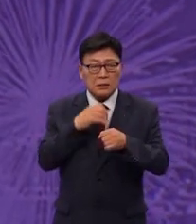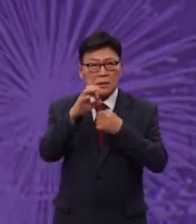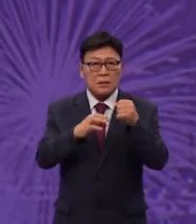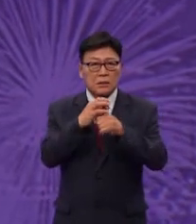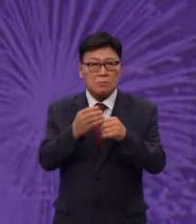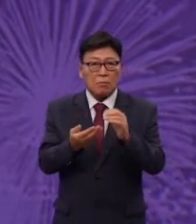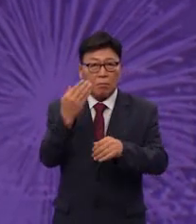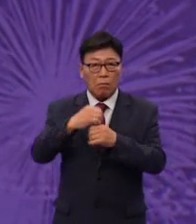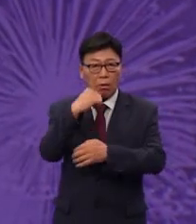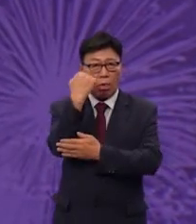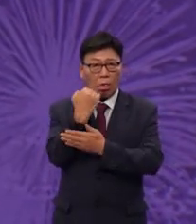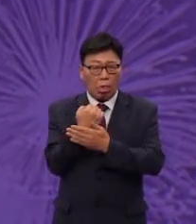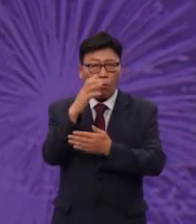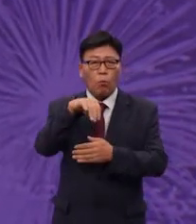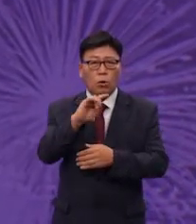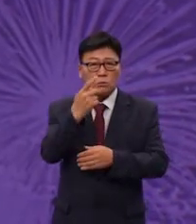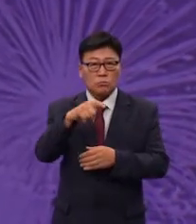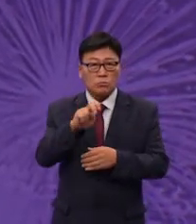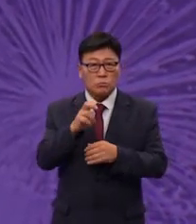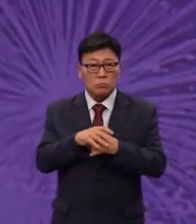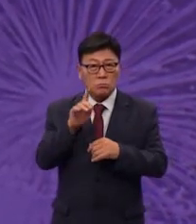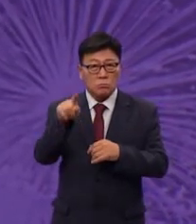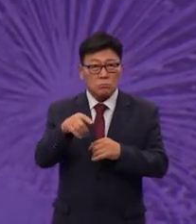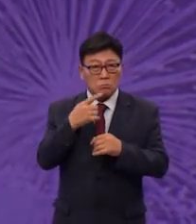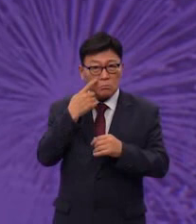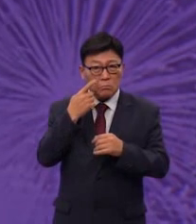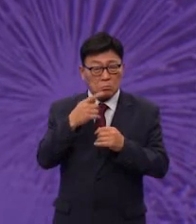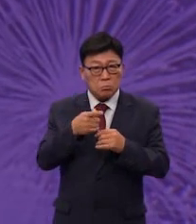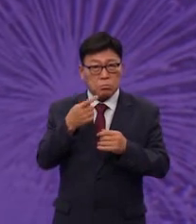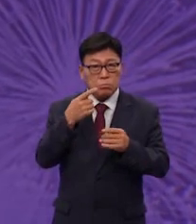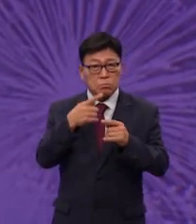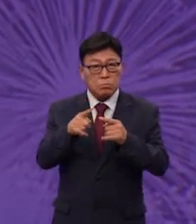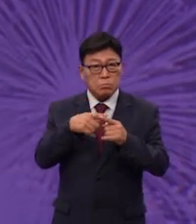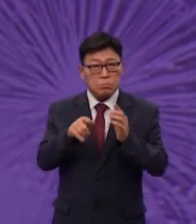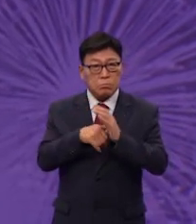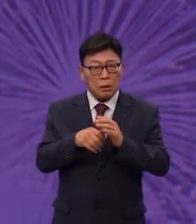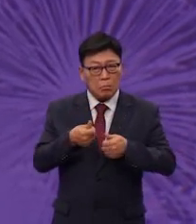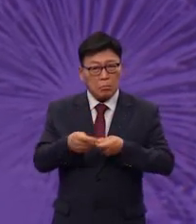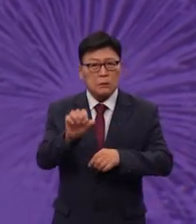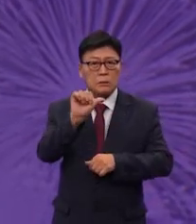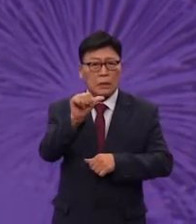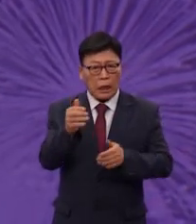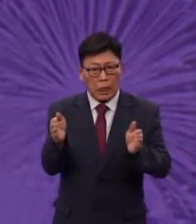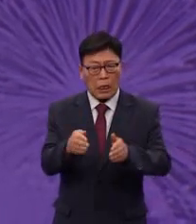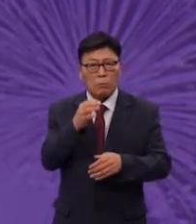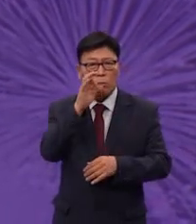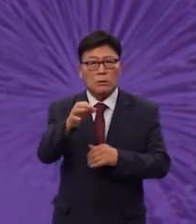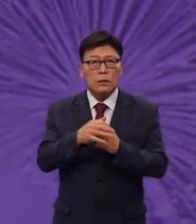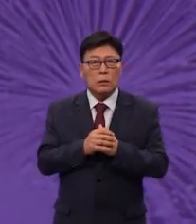낡은 다가구 원룸이었는데요. 실제 공용 공간을 고려하면 5평이 안 되는 것처럼